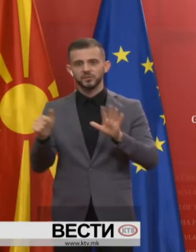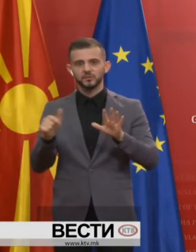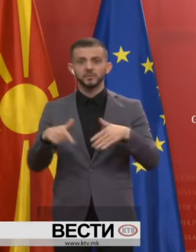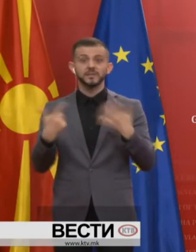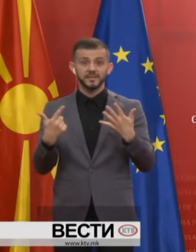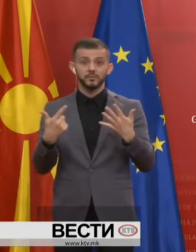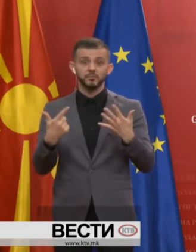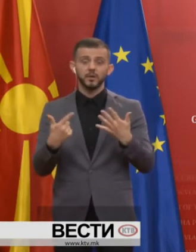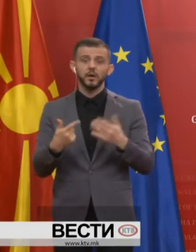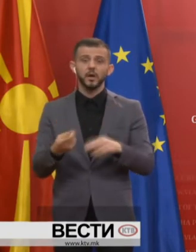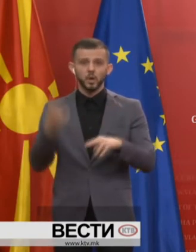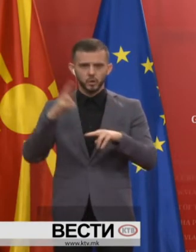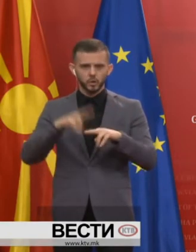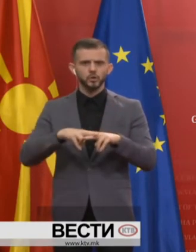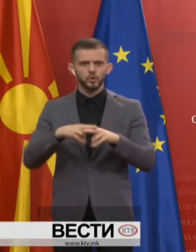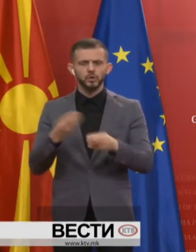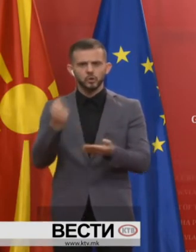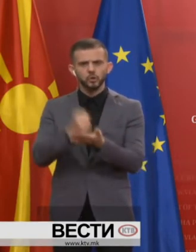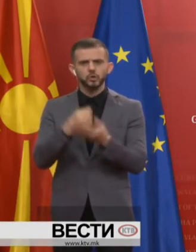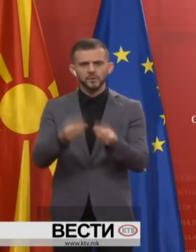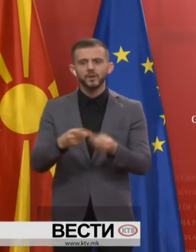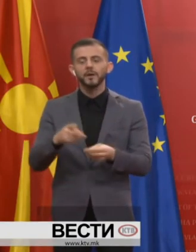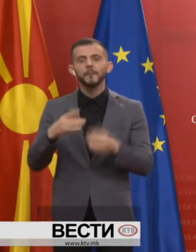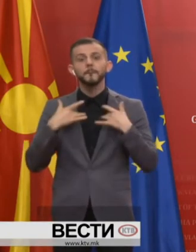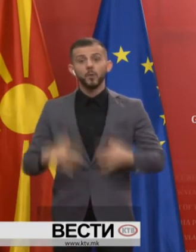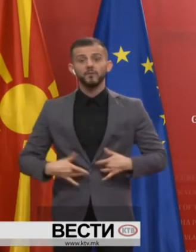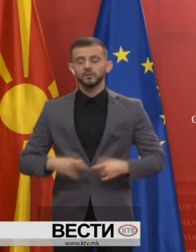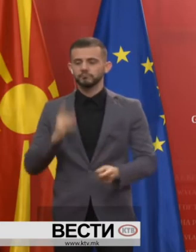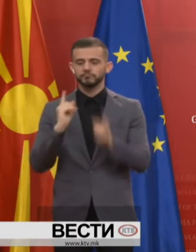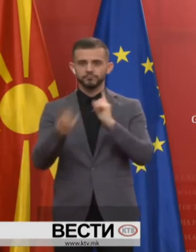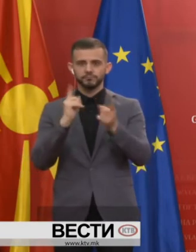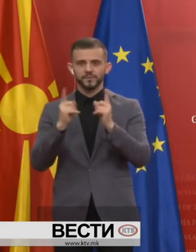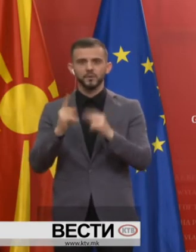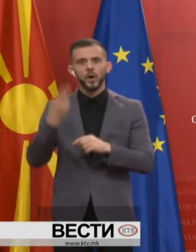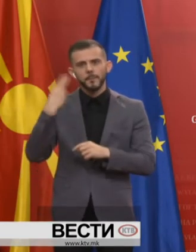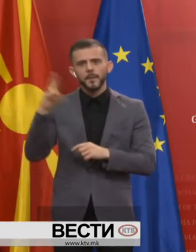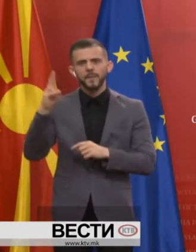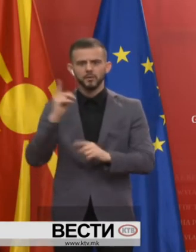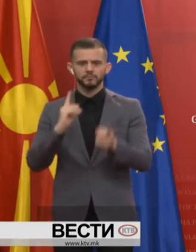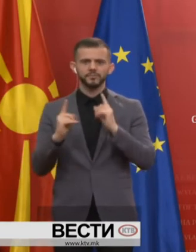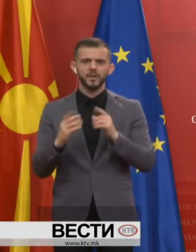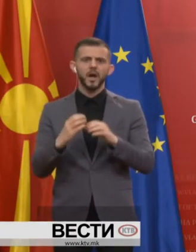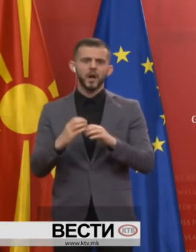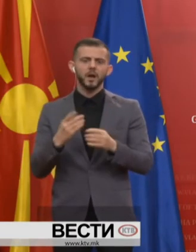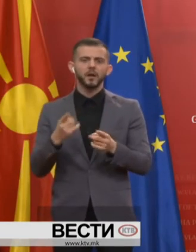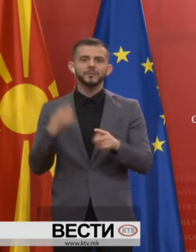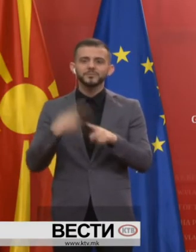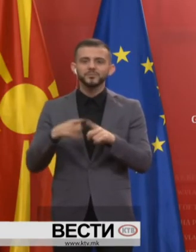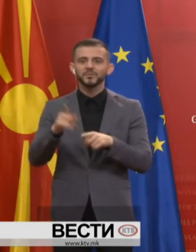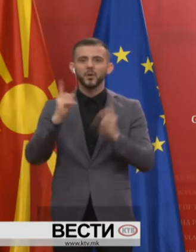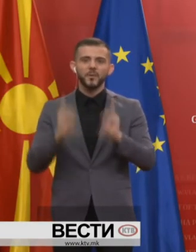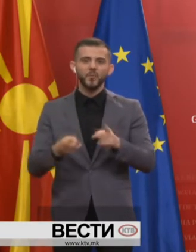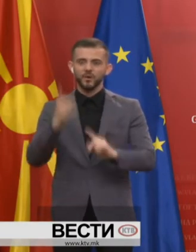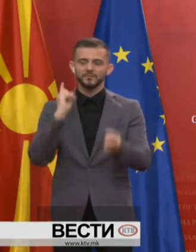9607 дозволи на транспортери за професионални возачи во меѓународниот транспорт, кои се необходни за